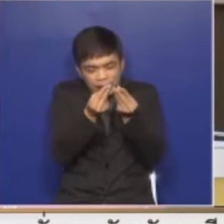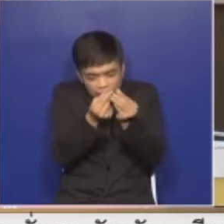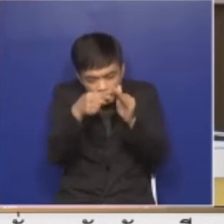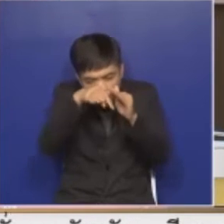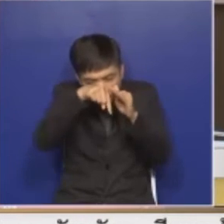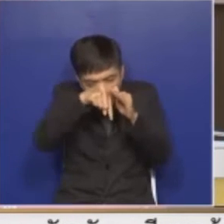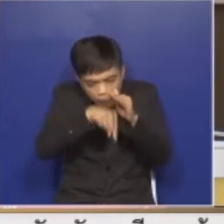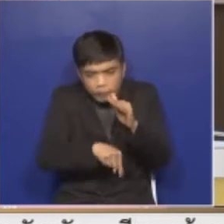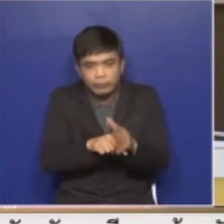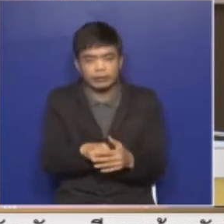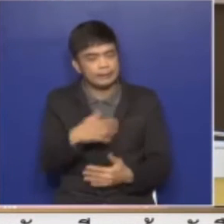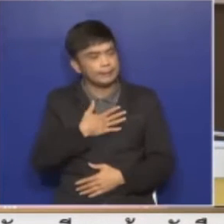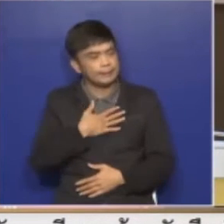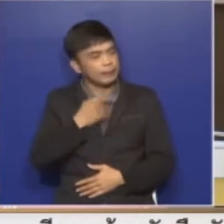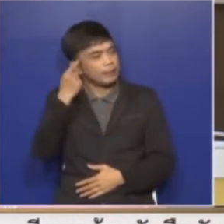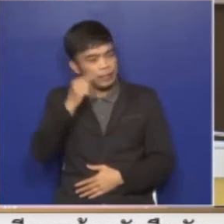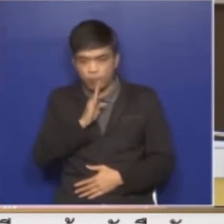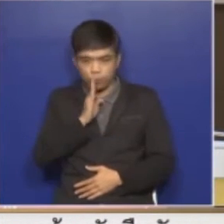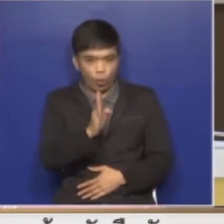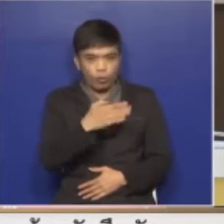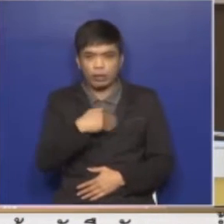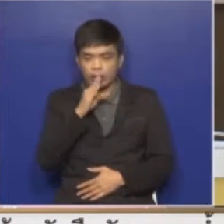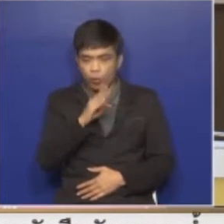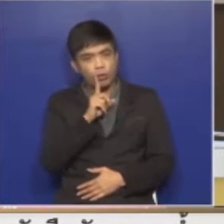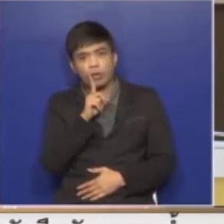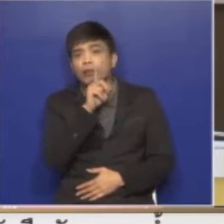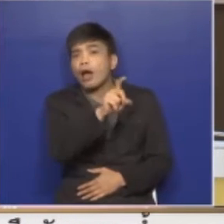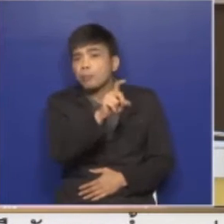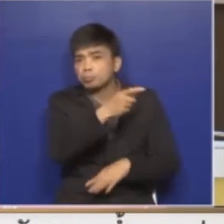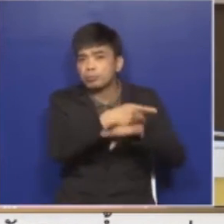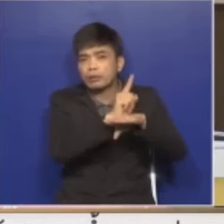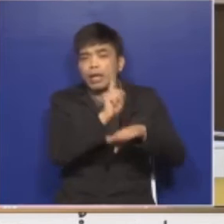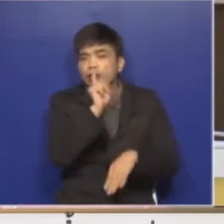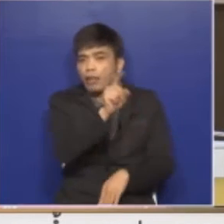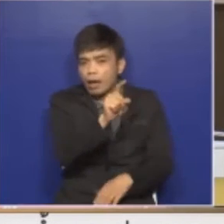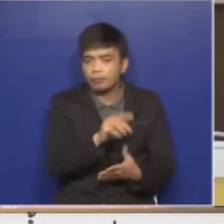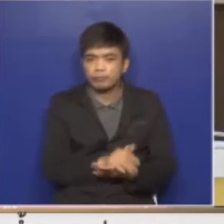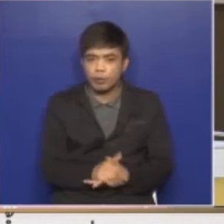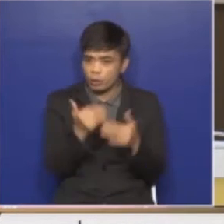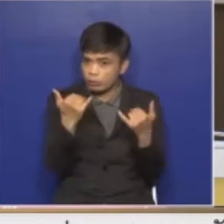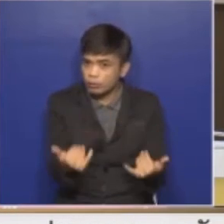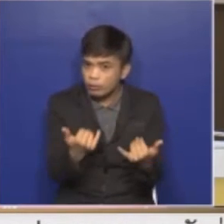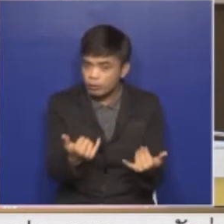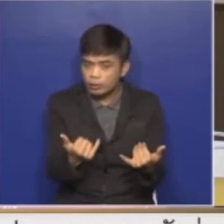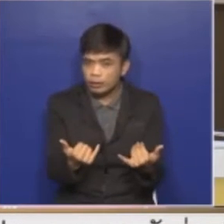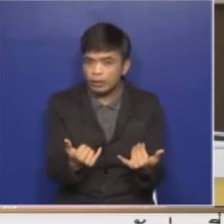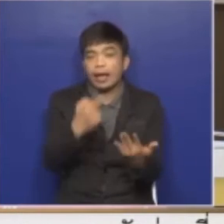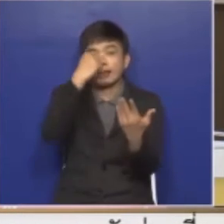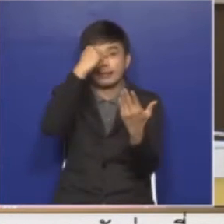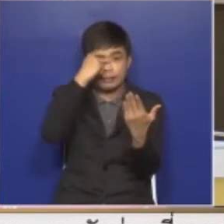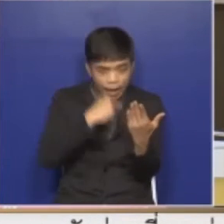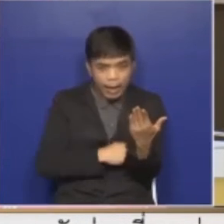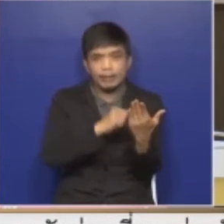ถ้าให้ผมเรียนตรงนี้ตรงๆเนี่ยผมอยากเรียนถามท่านประธานว่าในขณะนี้นะครับหมู่บ้านเมืองเรา